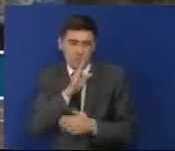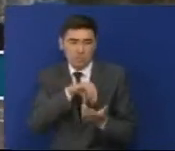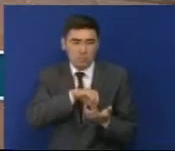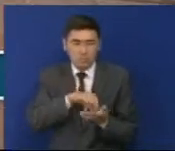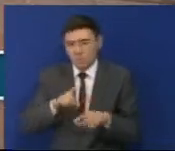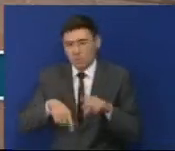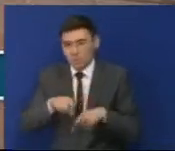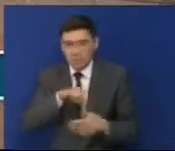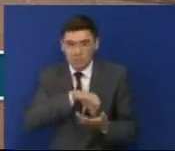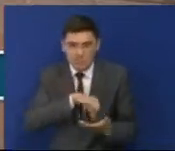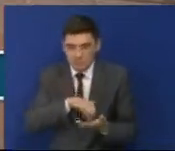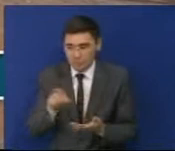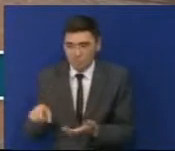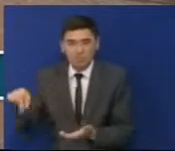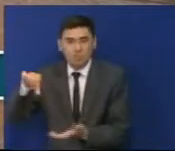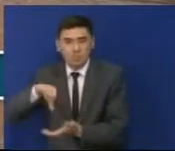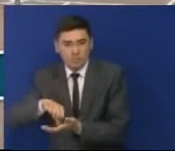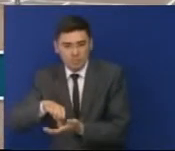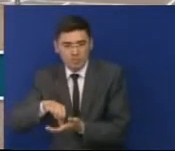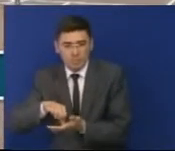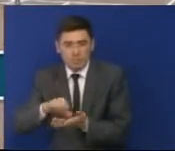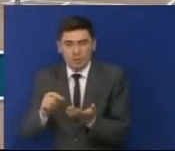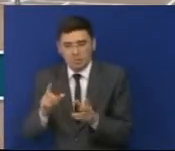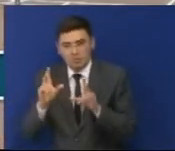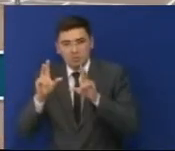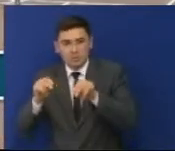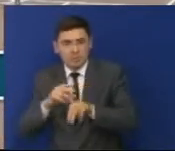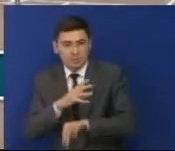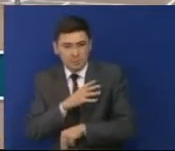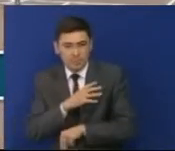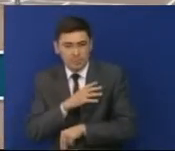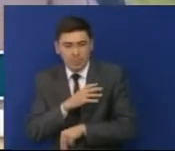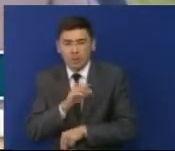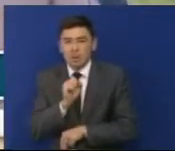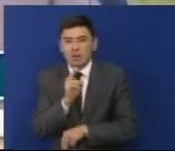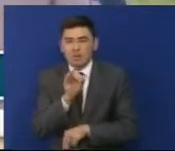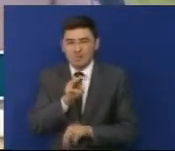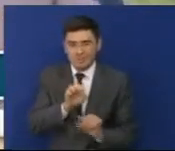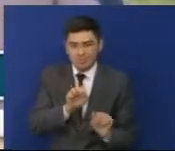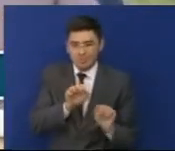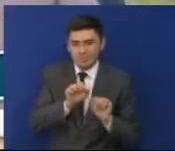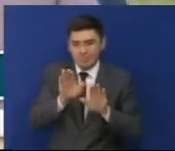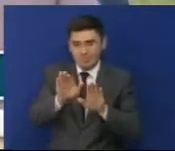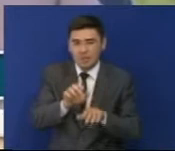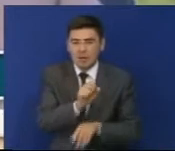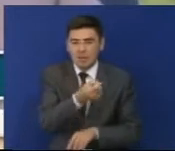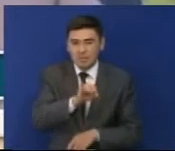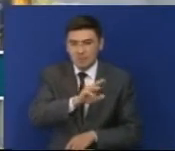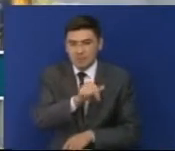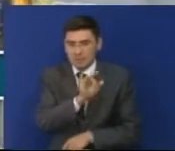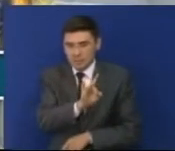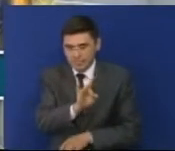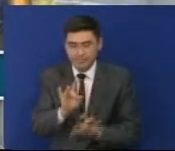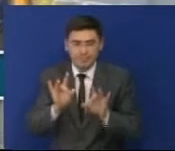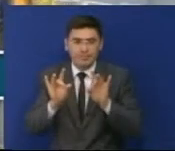қорғауға серт берді. Жүктелген міндет те зор болмақ. Шараға арнайы қатысқан қала әкімінің орынбасары Айдар Садырбаев бастысы туған